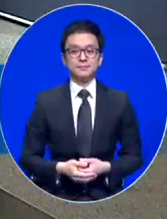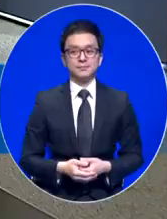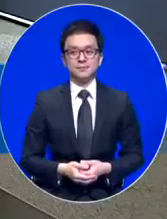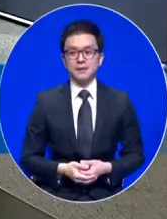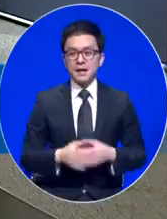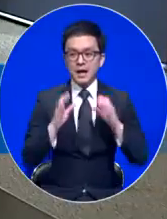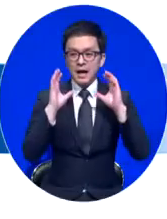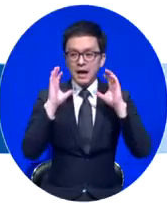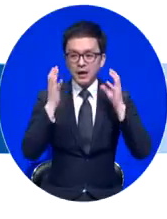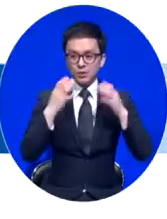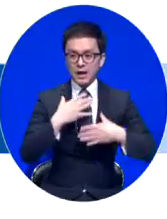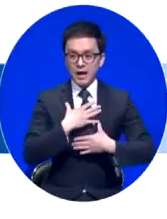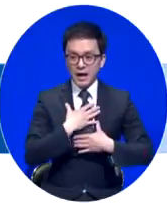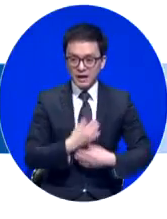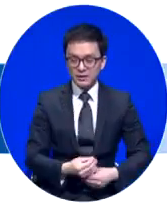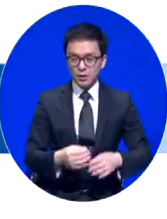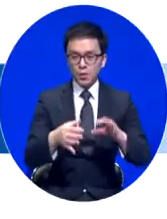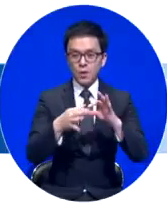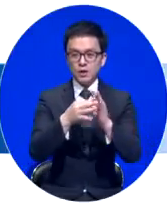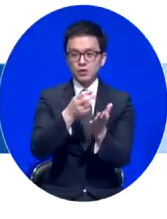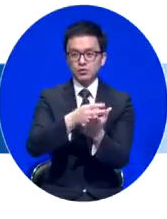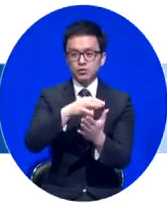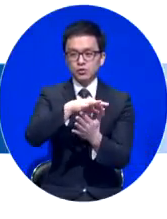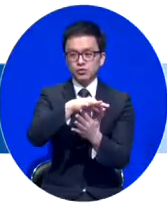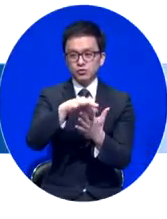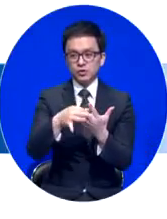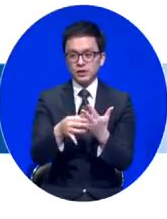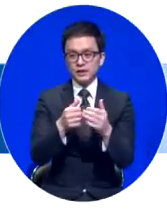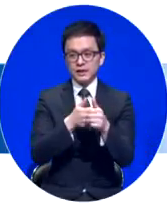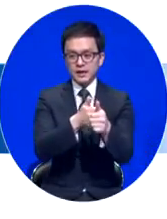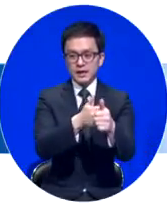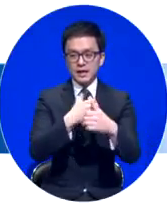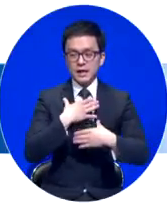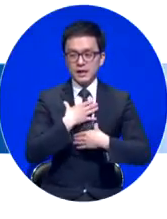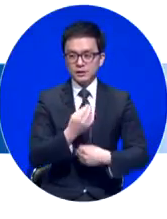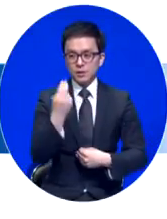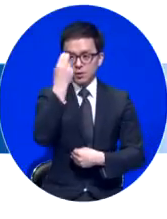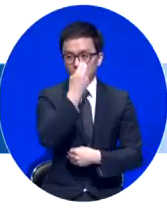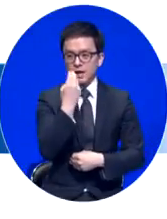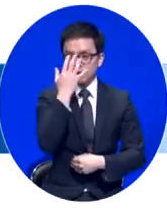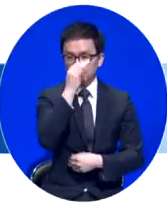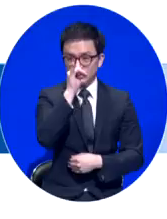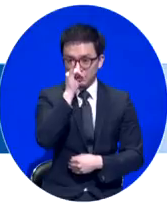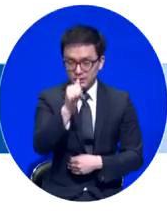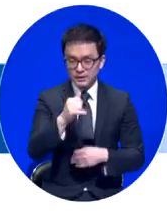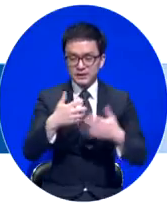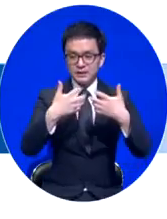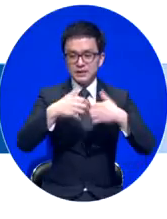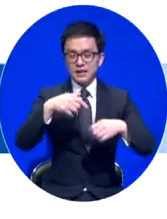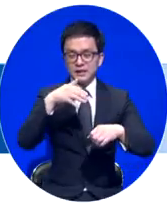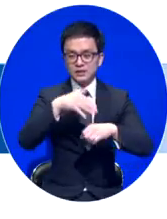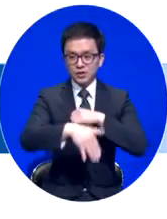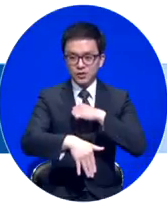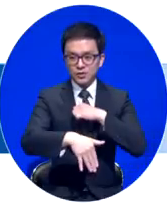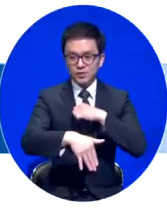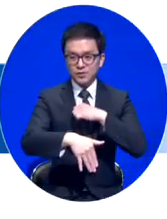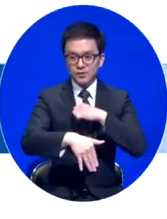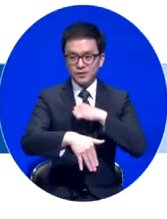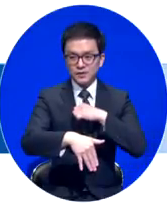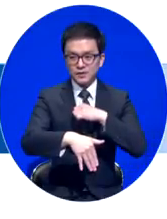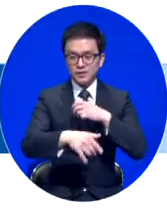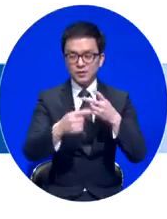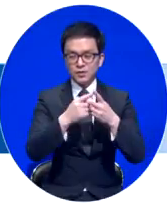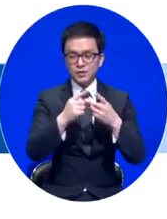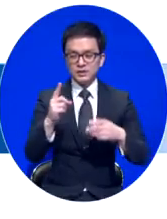아동의 안전과 관련된 규정에 따라 안전을 관리할 수 있는 기계적 방식